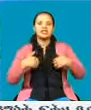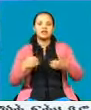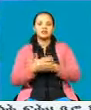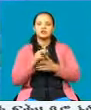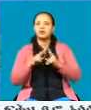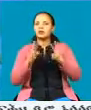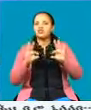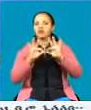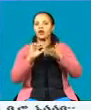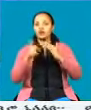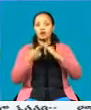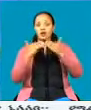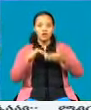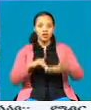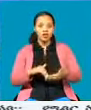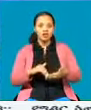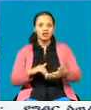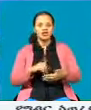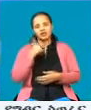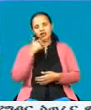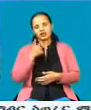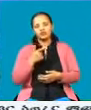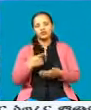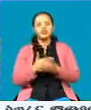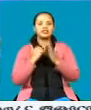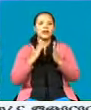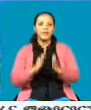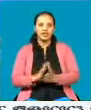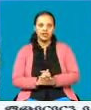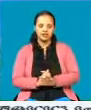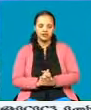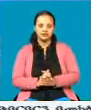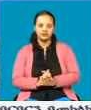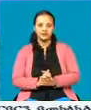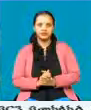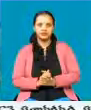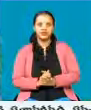በጣም አስፈላጊ ስለሆነ እንዳላችሁትም ምርታማነትም